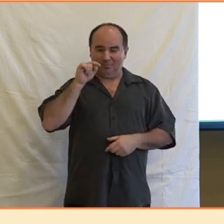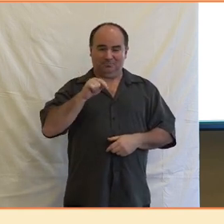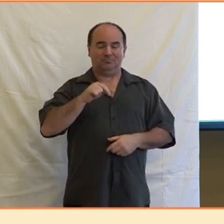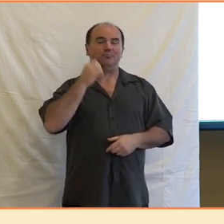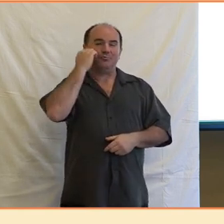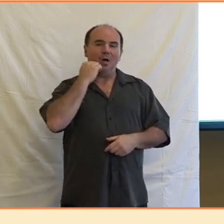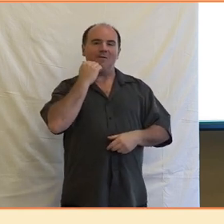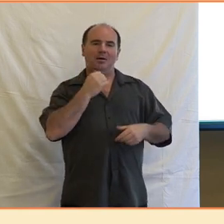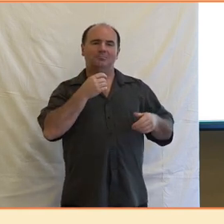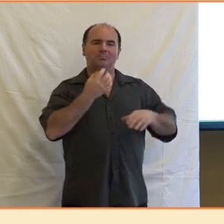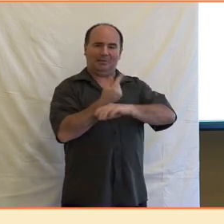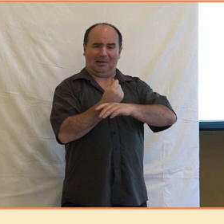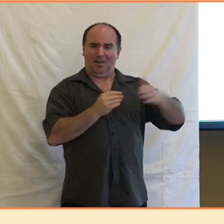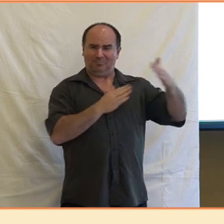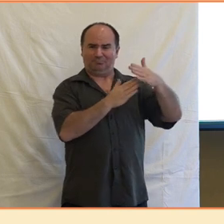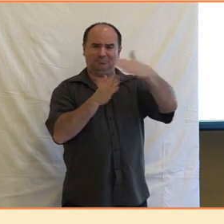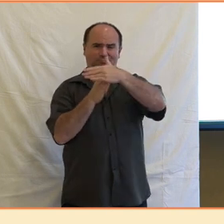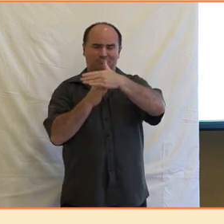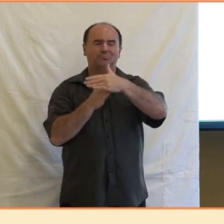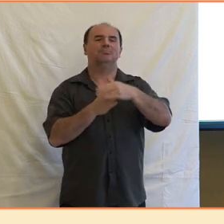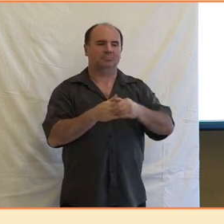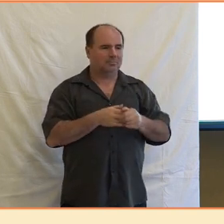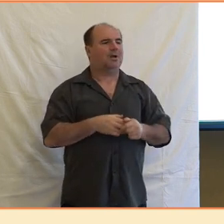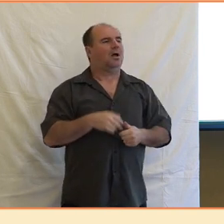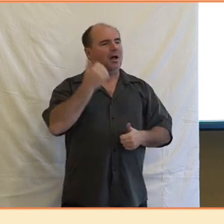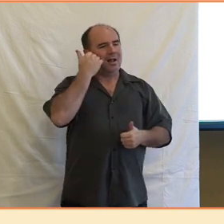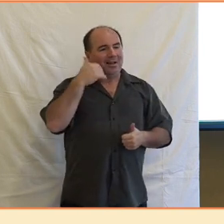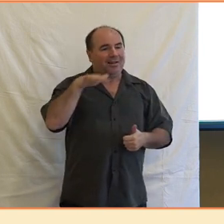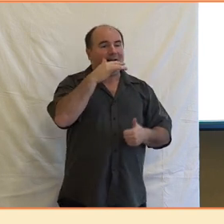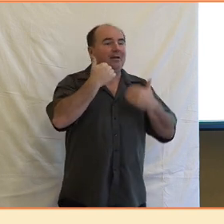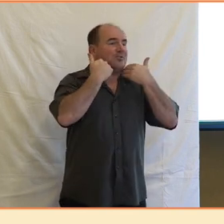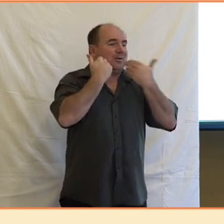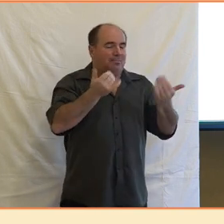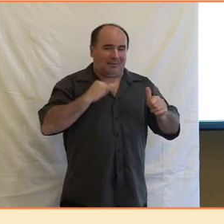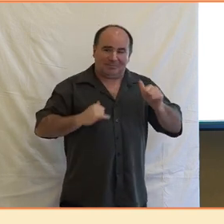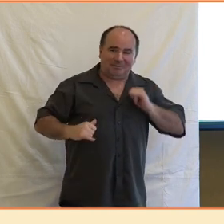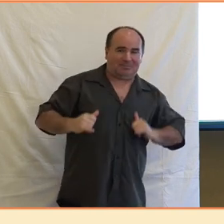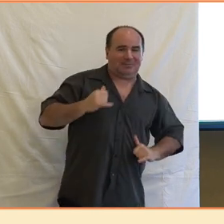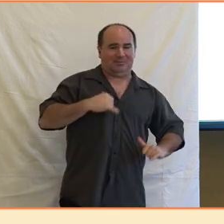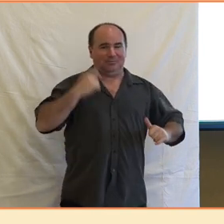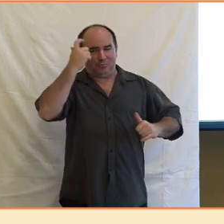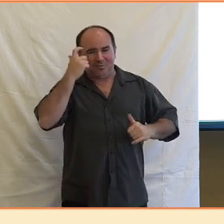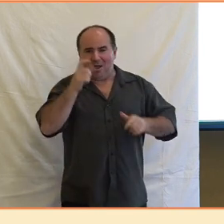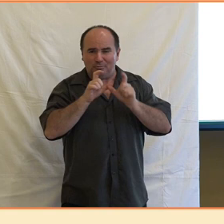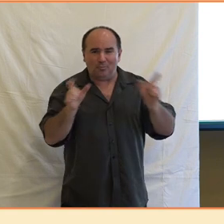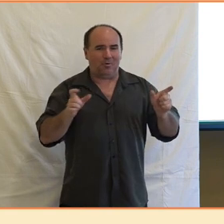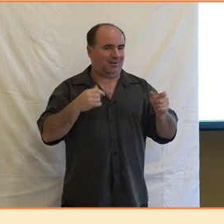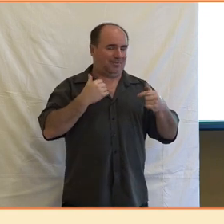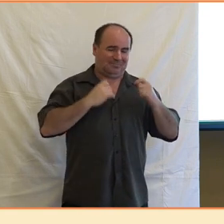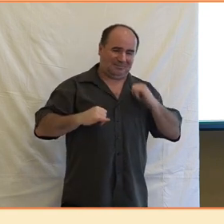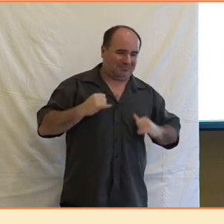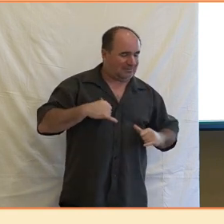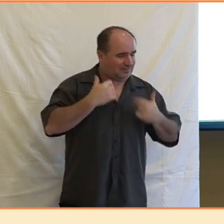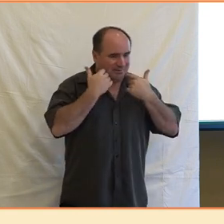digitálním vyloučením? Jednak jsou to lidé, pro něž nejsou technologie dostupné ze sociálních důvodů. Už zde tady během dneška